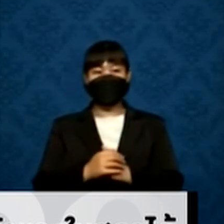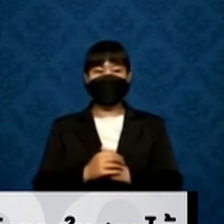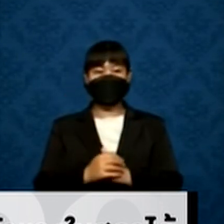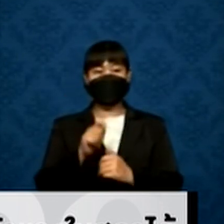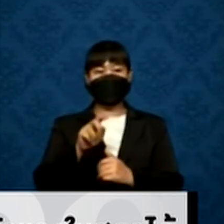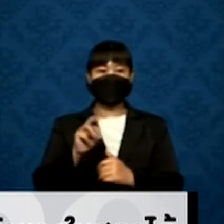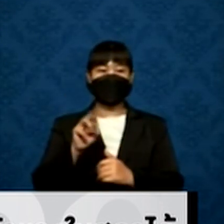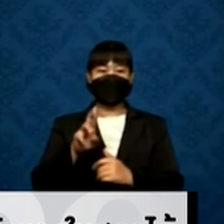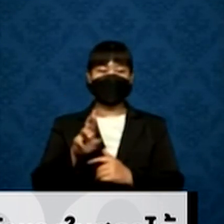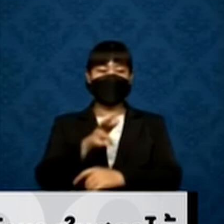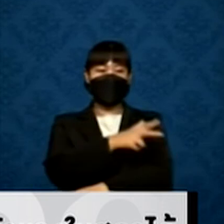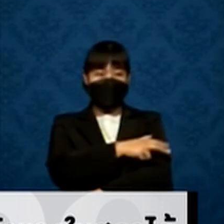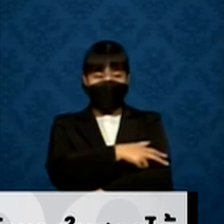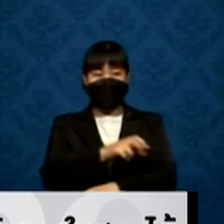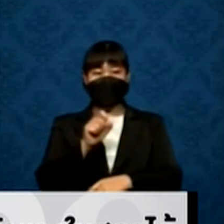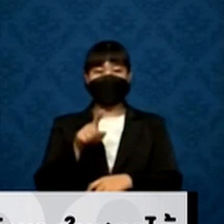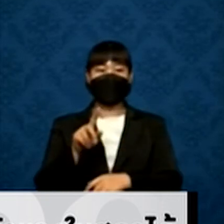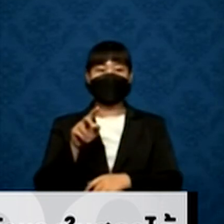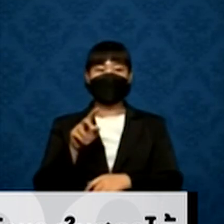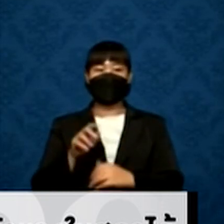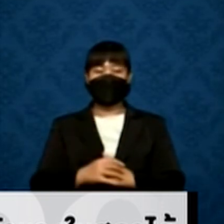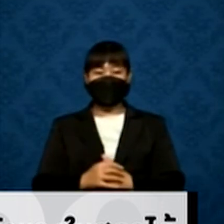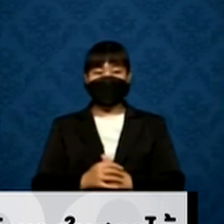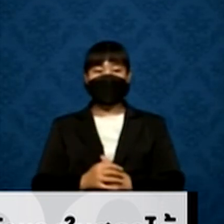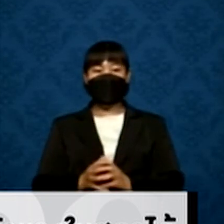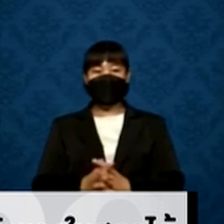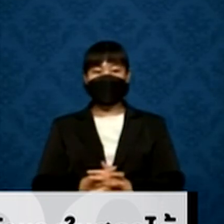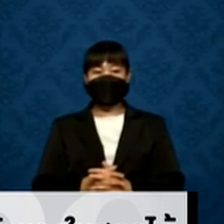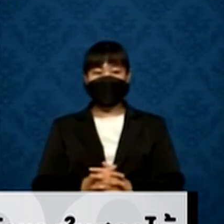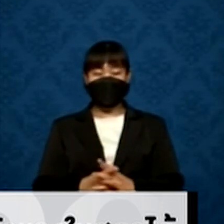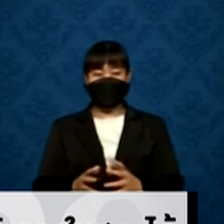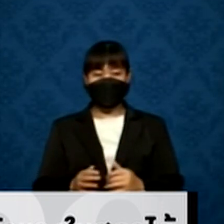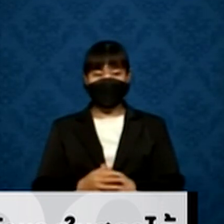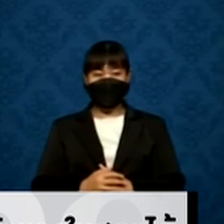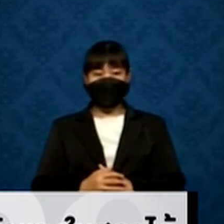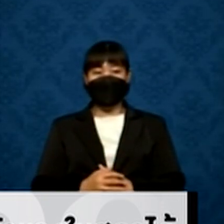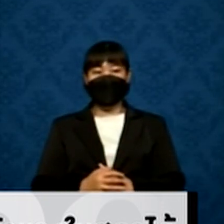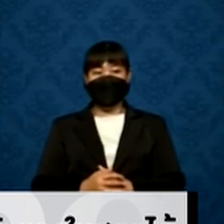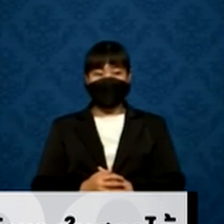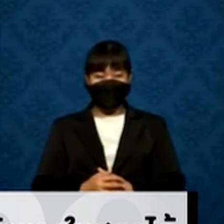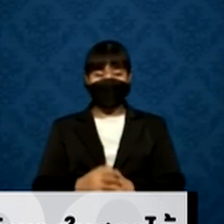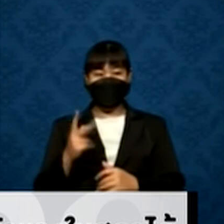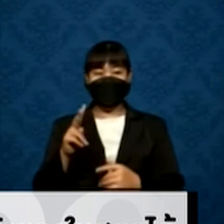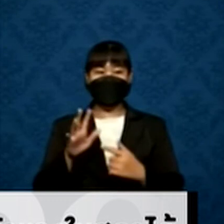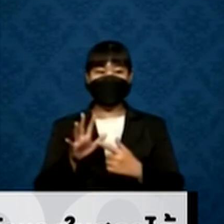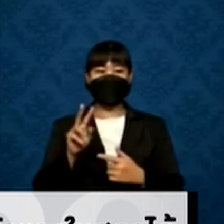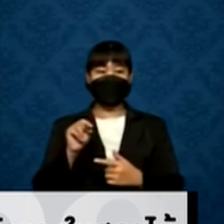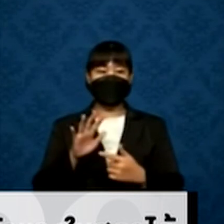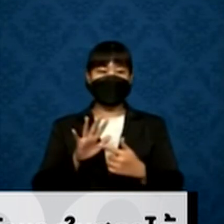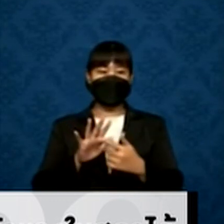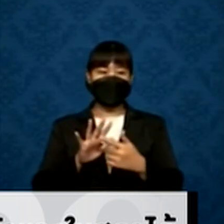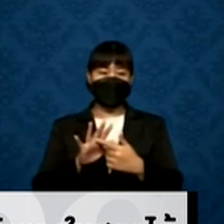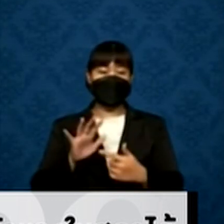เพิ่มเติมจึงสามารถเข้าชี้แจงร่างละมุนแก้ไขเพิ่มเติมติดต่อที่ประชุมรัฐสภาได้ตามข้อบังคับการประชุมรัฐสภา